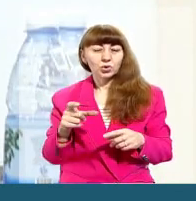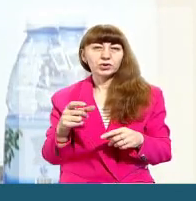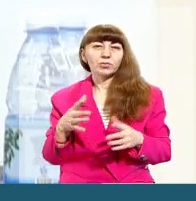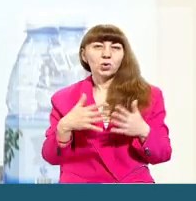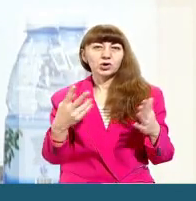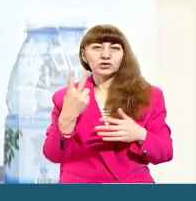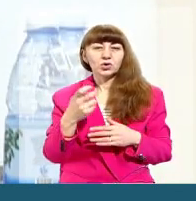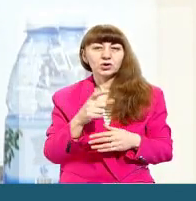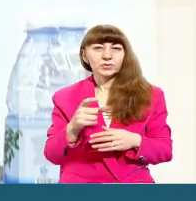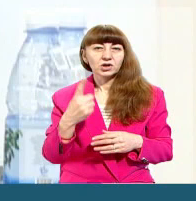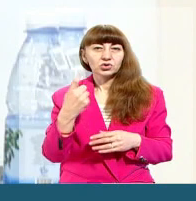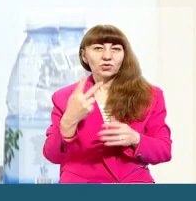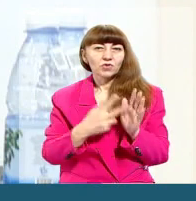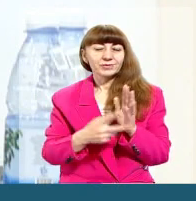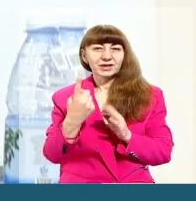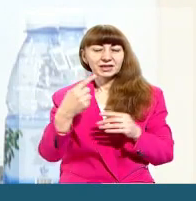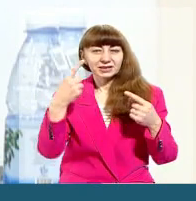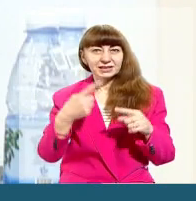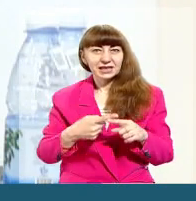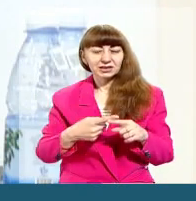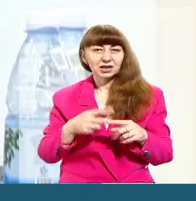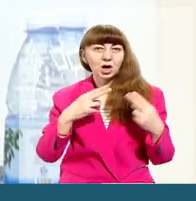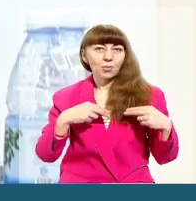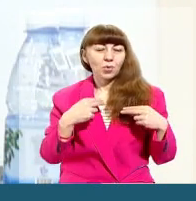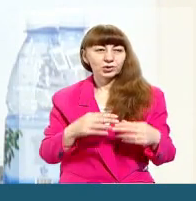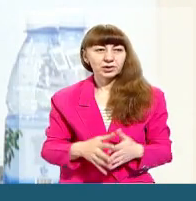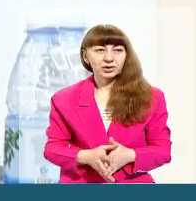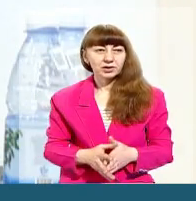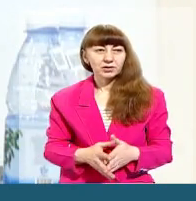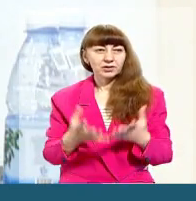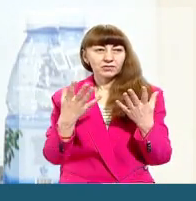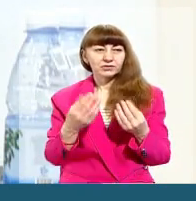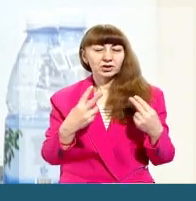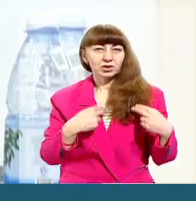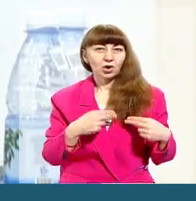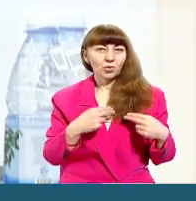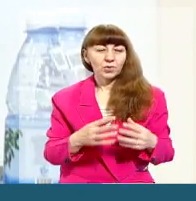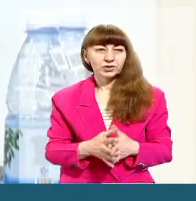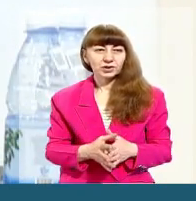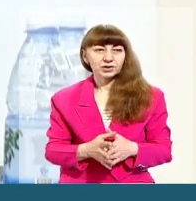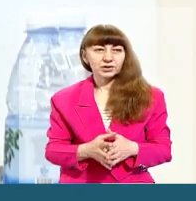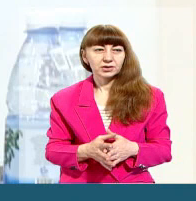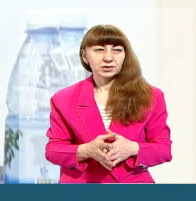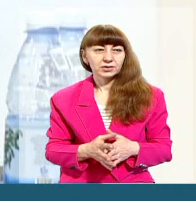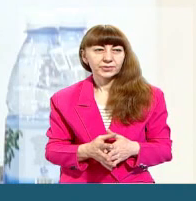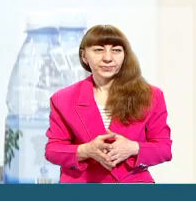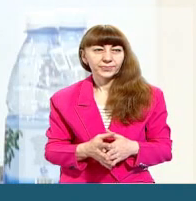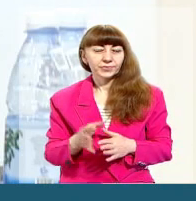человек работало, 181 техника работала вчера. У нас работает в день, если день-ночь взять,